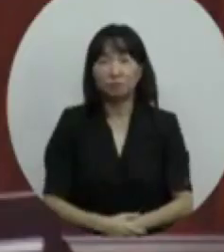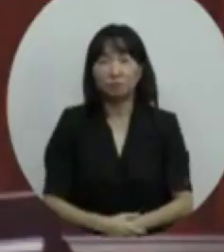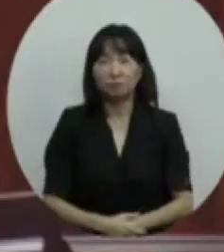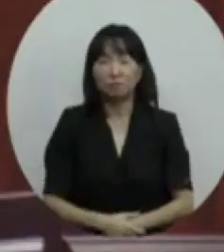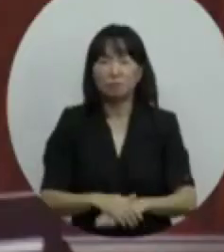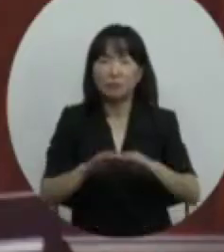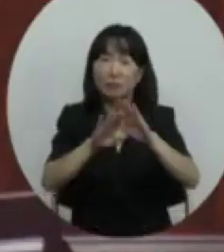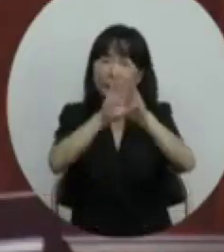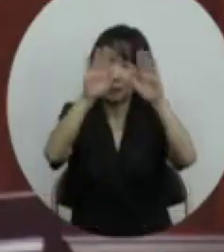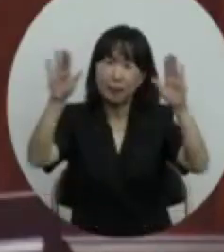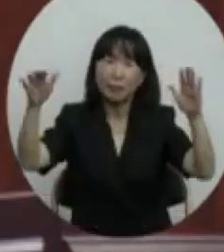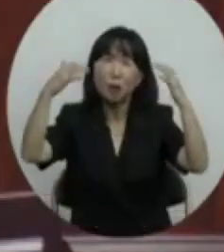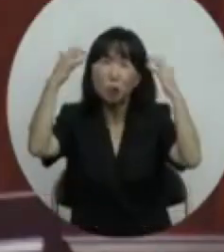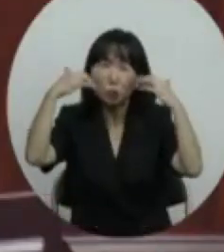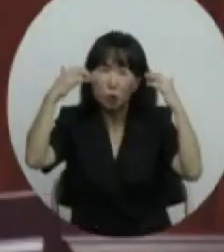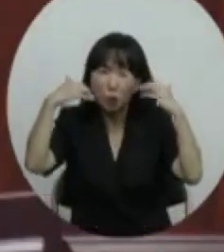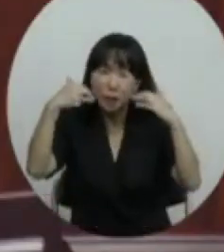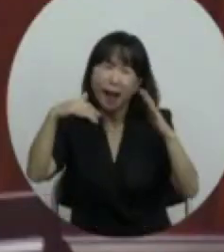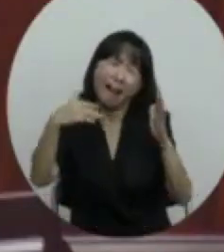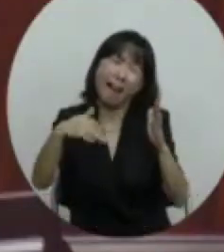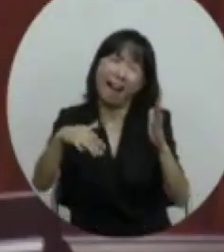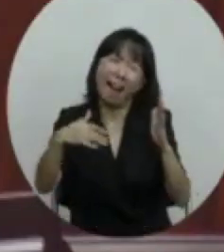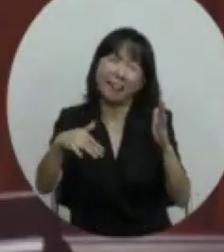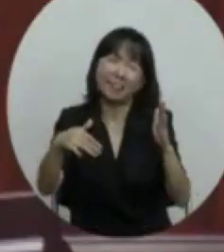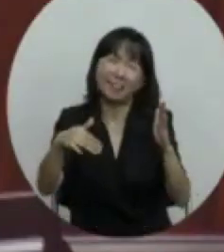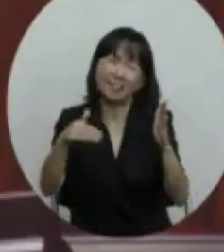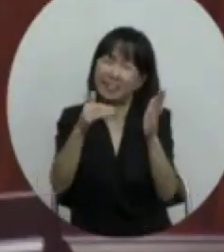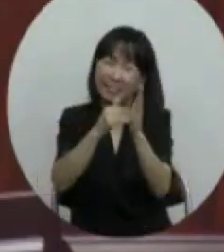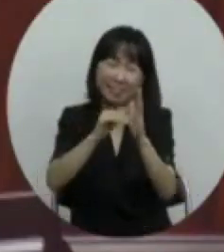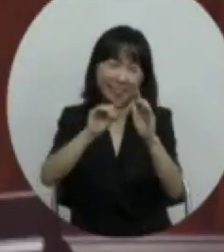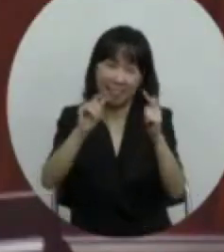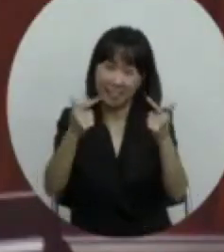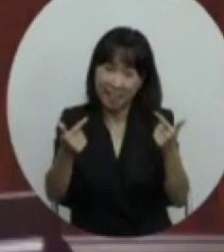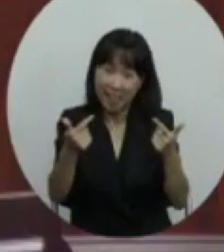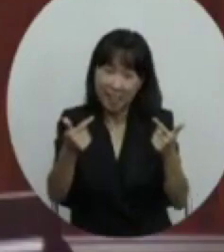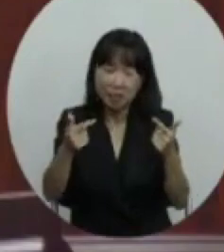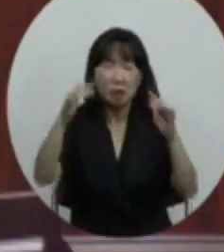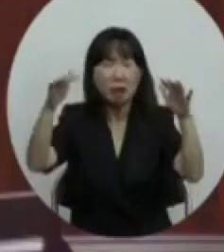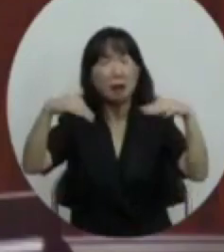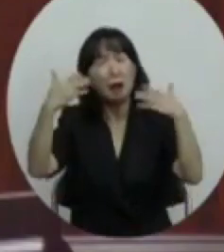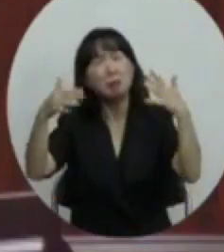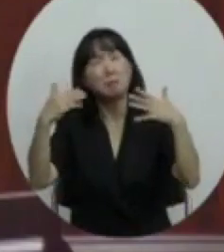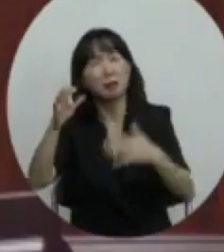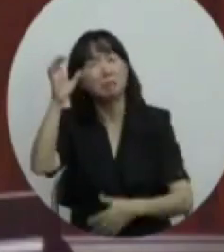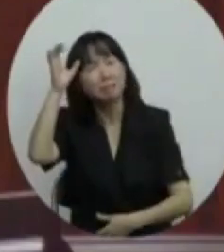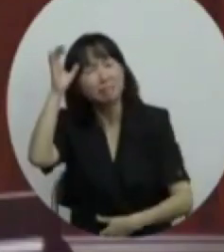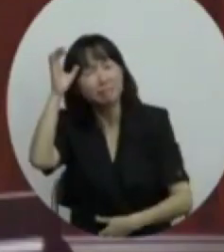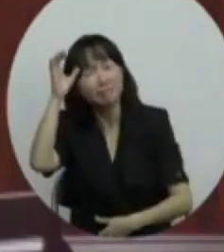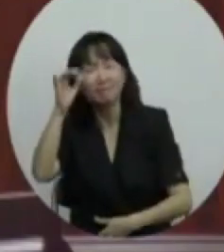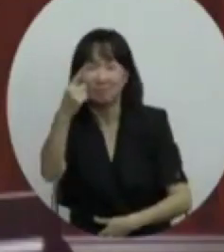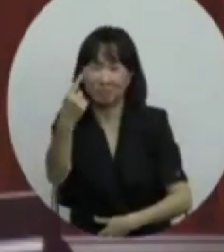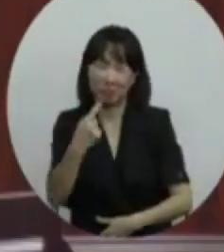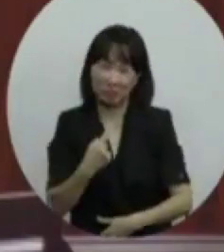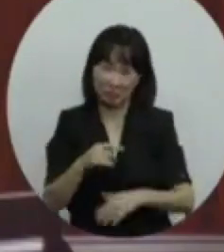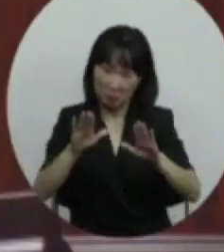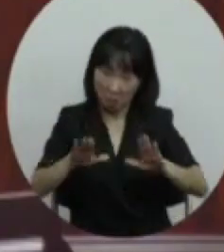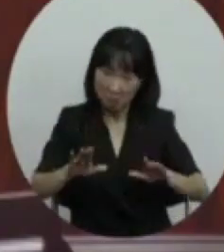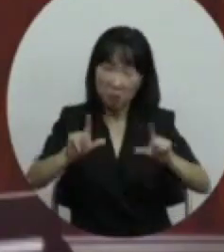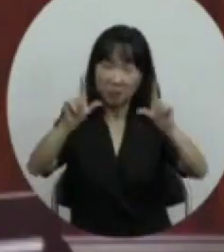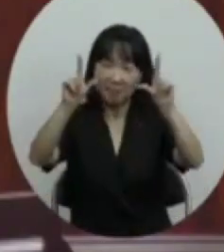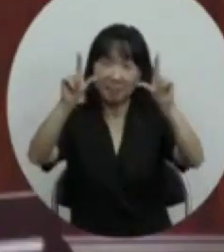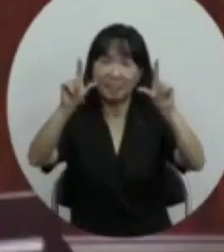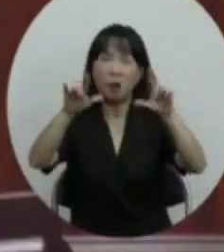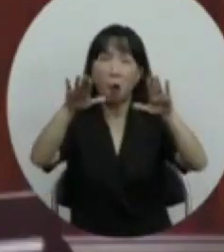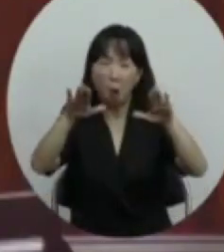한낮의 늦더위가 아직 머물러 있어 시원한 가을바람이 기다려지는 오늘 제71회